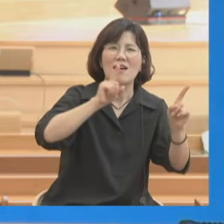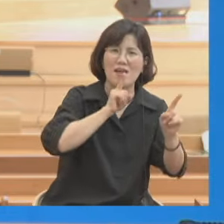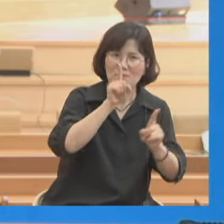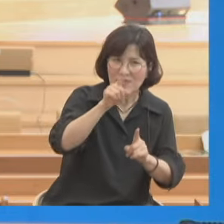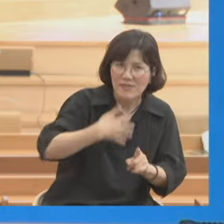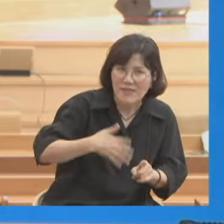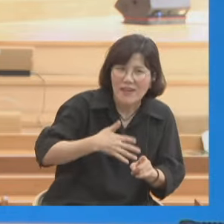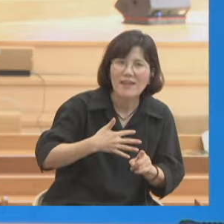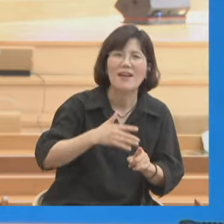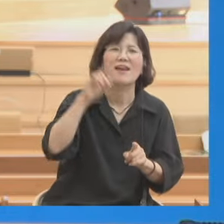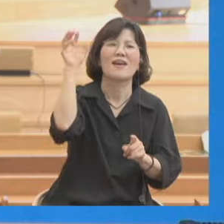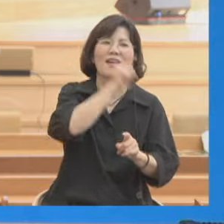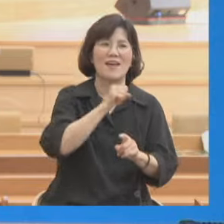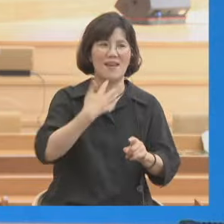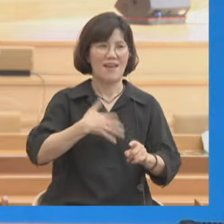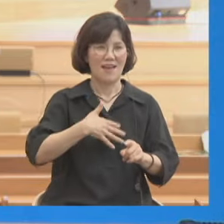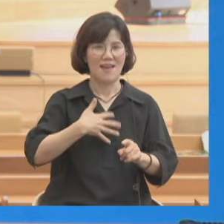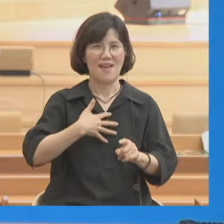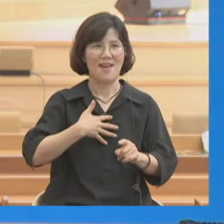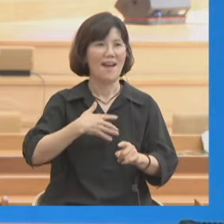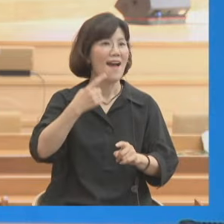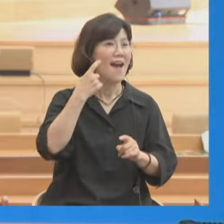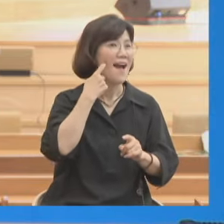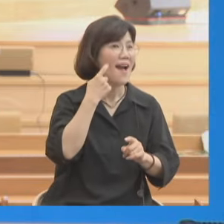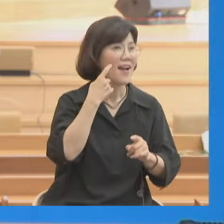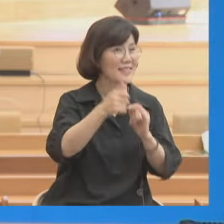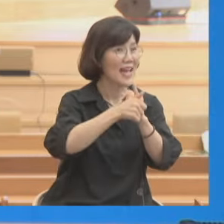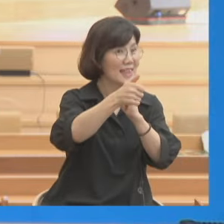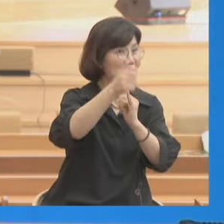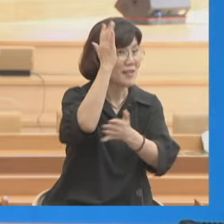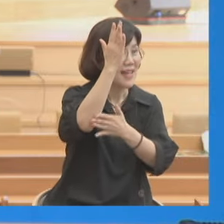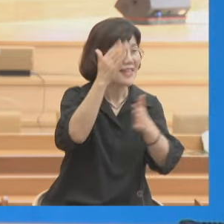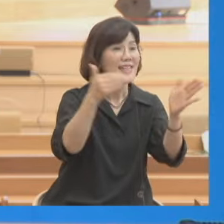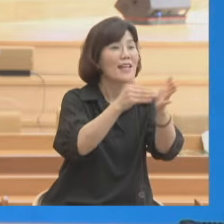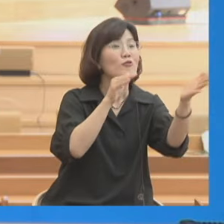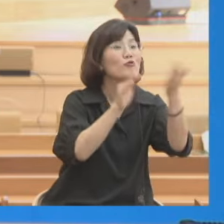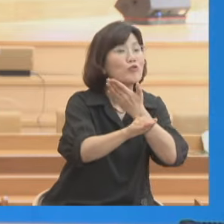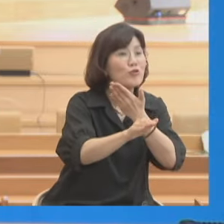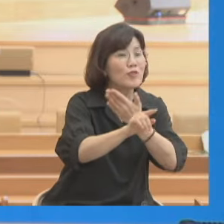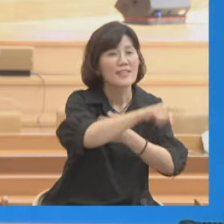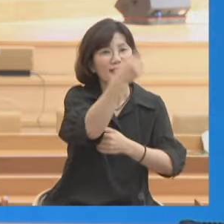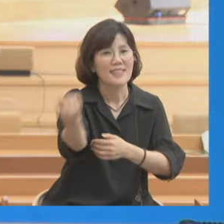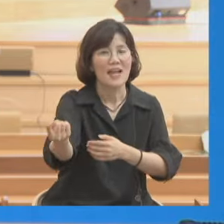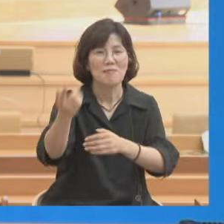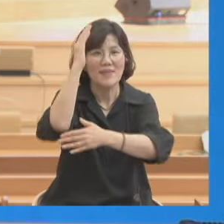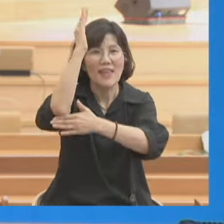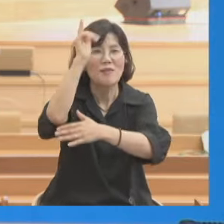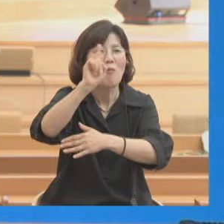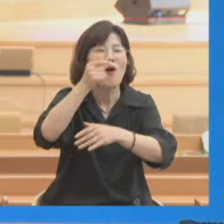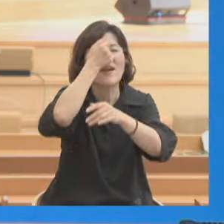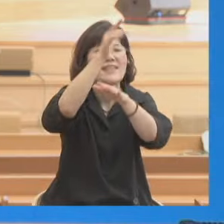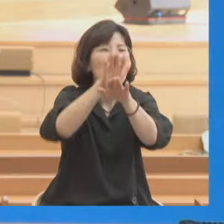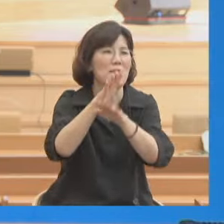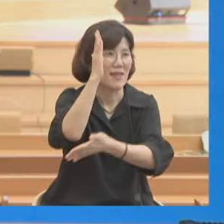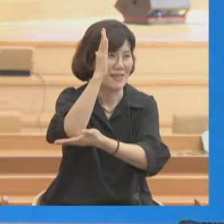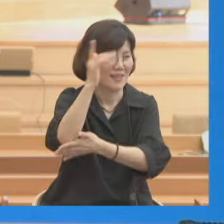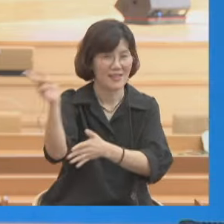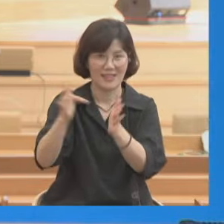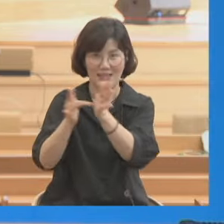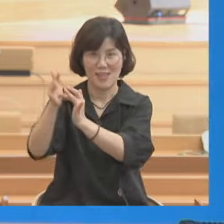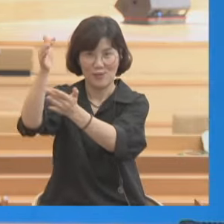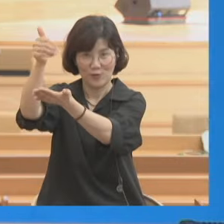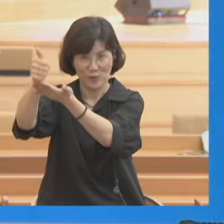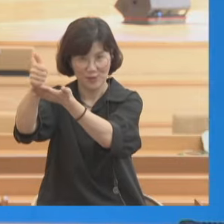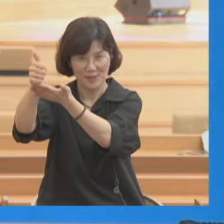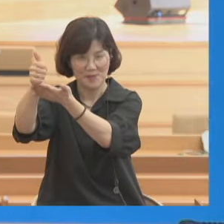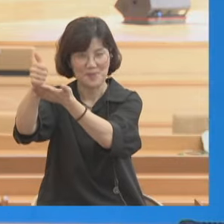맥을 이제 잡아가지고는 가짜 남편 얘기가 끝나고 난 뒤에 곧 예배 얘기를 꺼내요. 예수님의 말씀의 핵심을